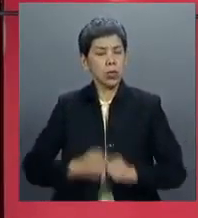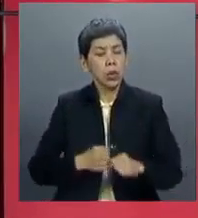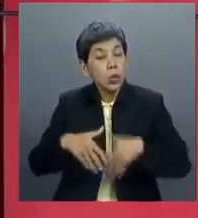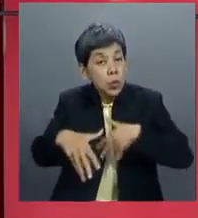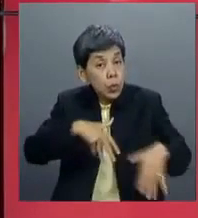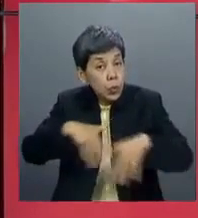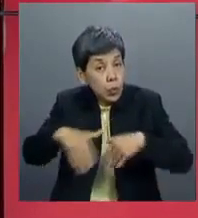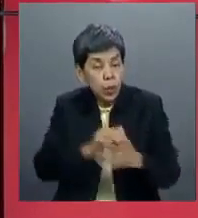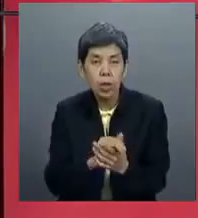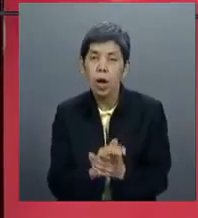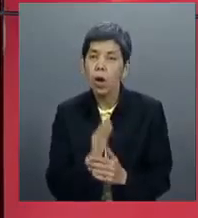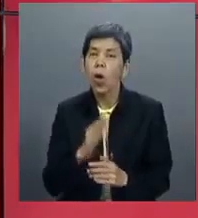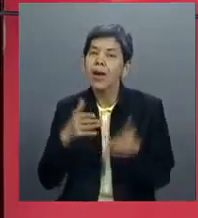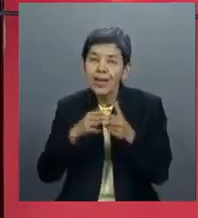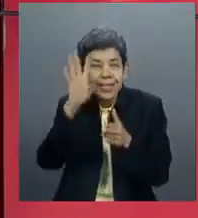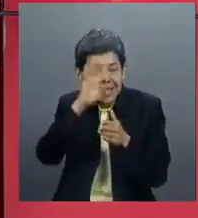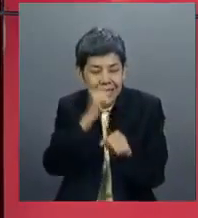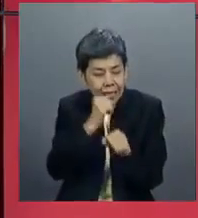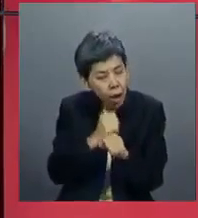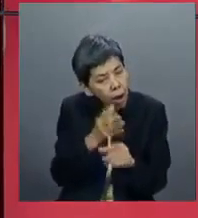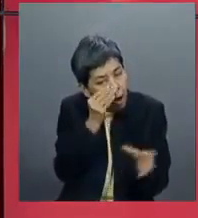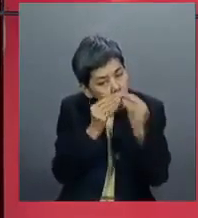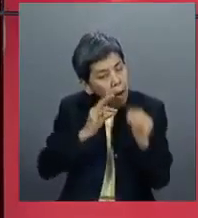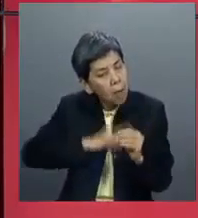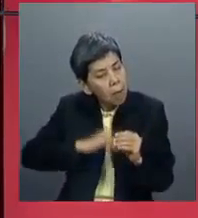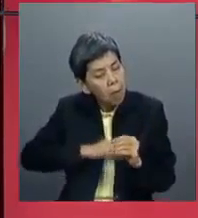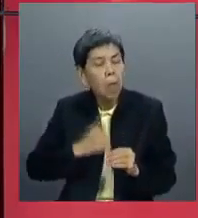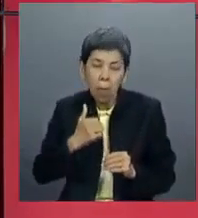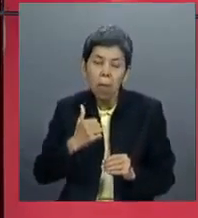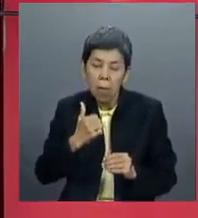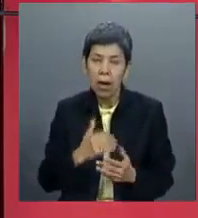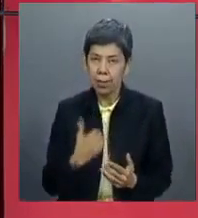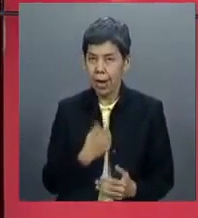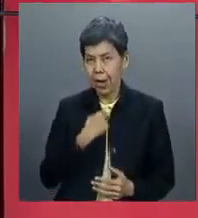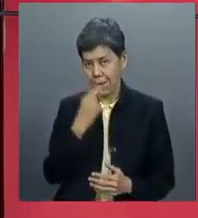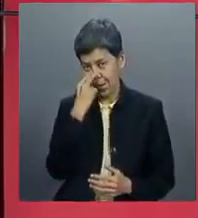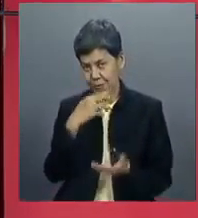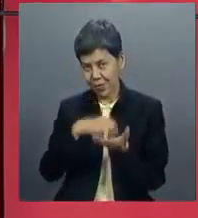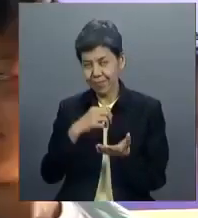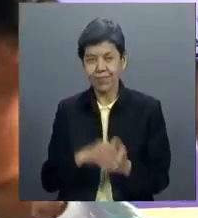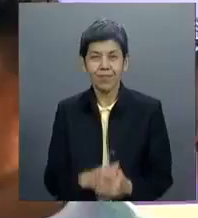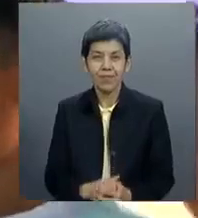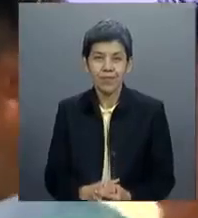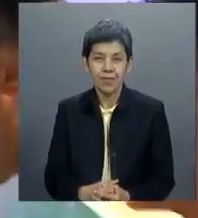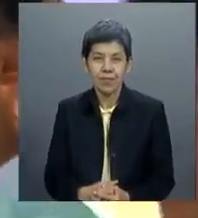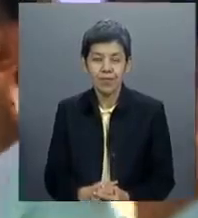นเกาะกลางเขตคลองเตยพวกเขาได้ค้นพบความสามารถของตัวเองด้วยติดตามจากรายงานค่ะ